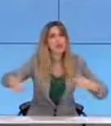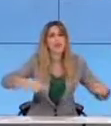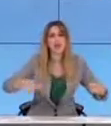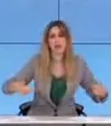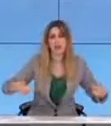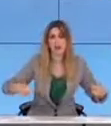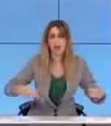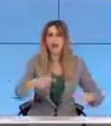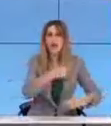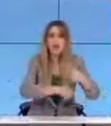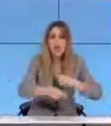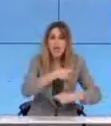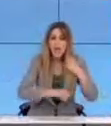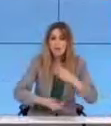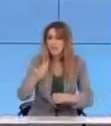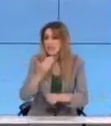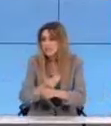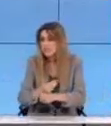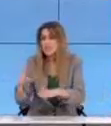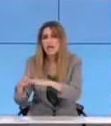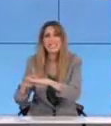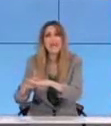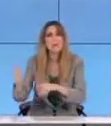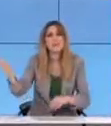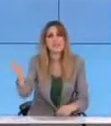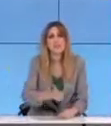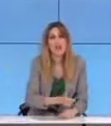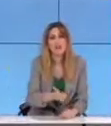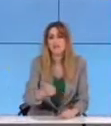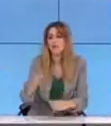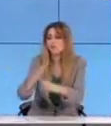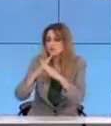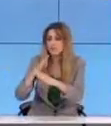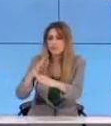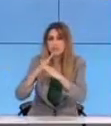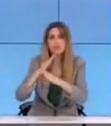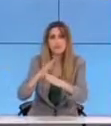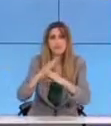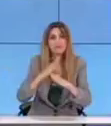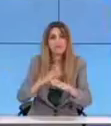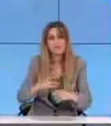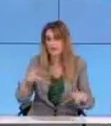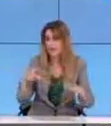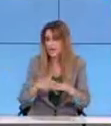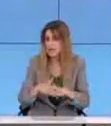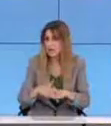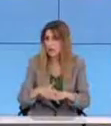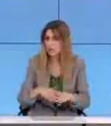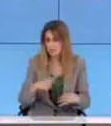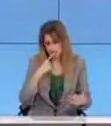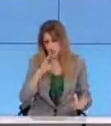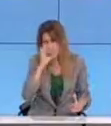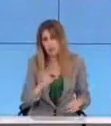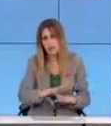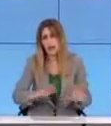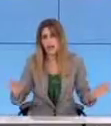σε τραπεζικό δανεισμό. Διότι ένα από τα προβλήματα που ακόμη παραμένουν, να είμαστε ειλικρινείς, είναι το γεγονός ότι